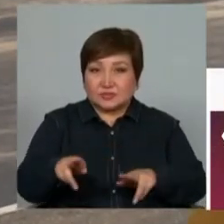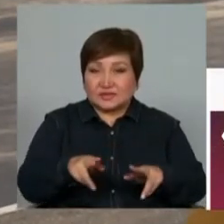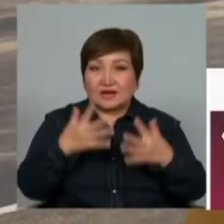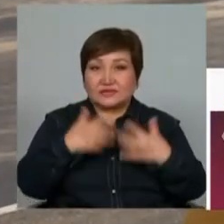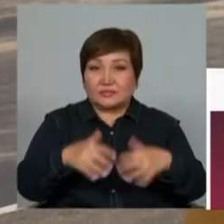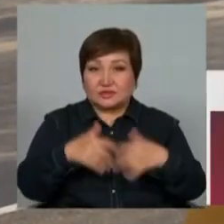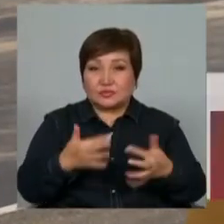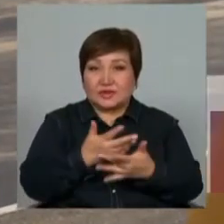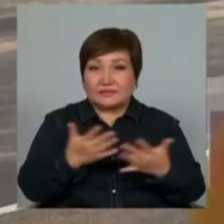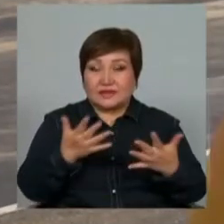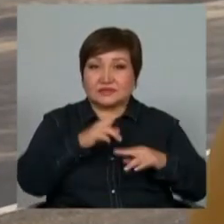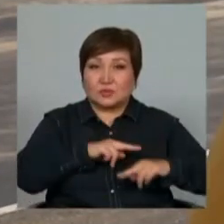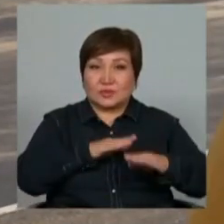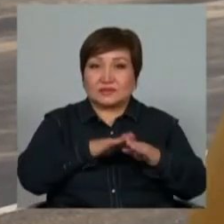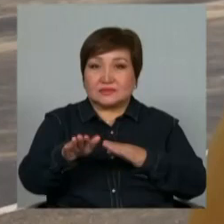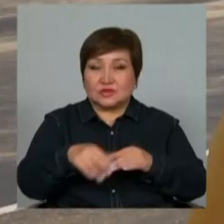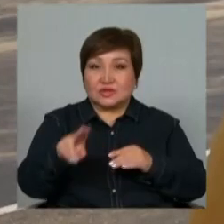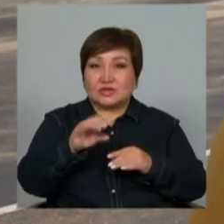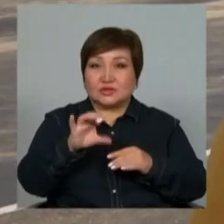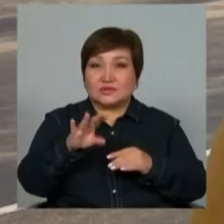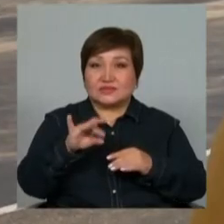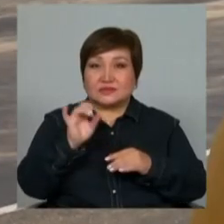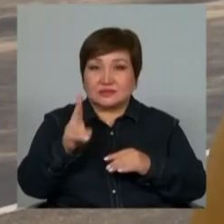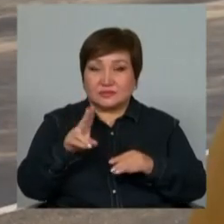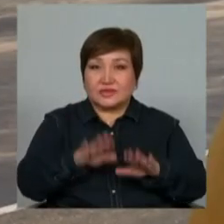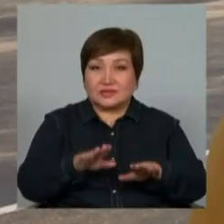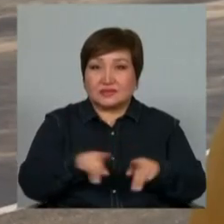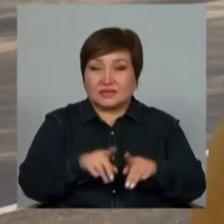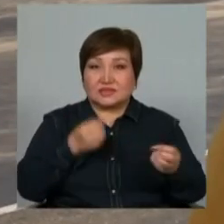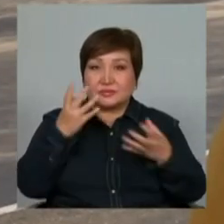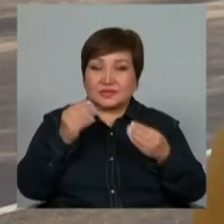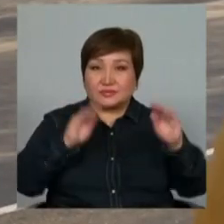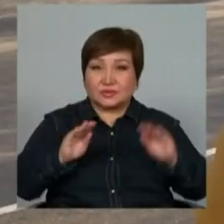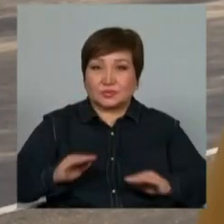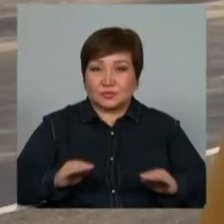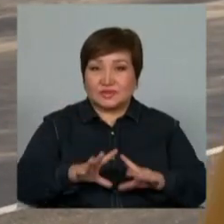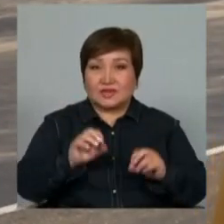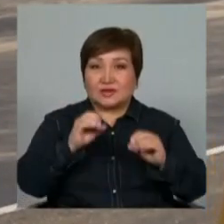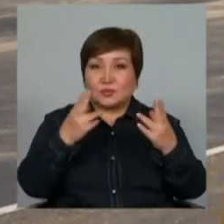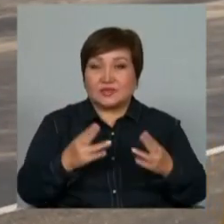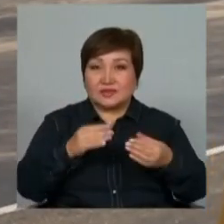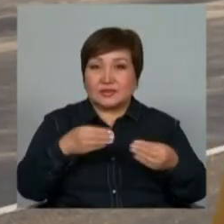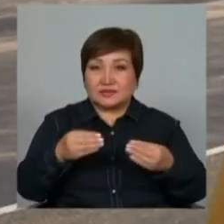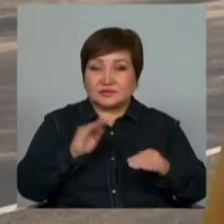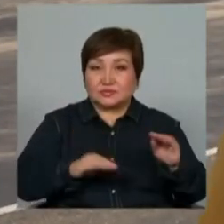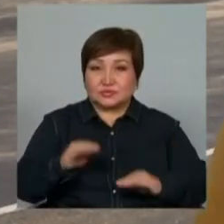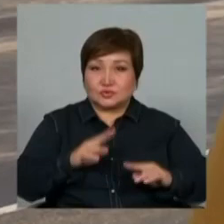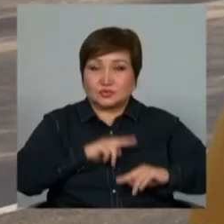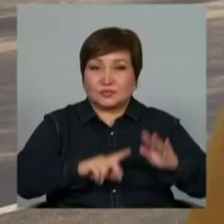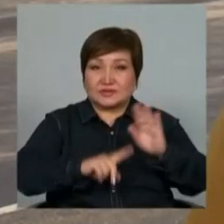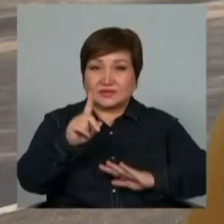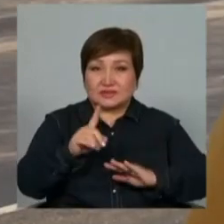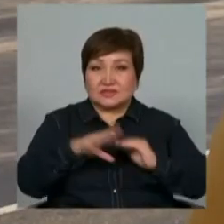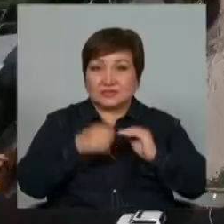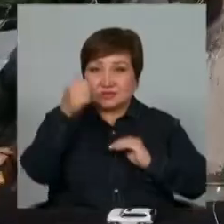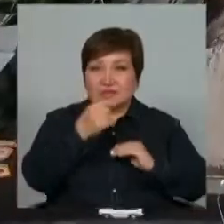шаруалар атқарылуда. Сондай-ақ Достық бекеті де безендіріліп жатыр. Онда алюминий кассеталарын салу бойынша жұмыстар басталды. Жыл соңына дейін екі станцияда